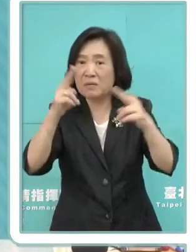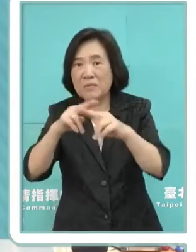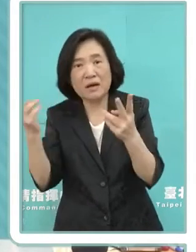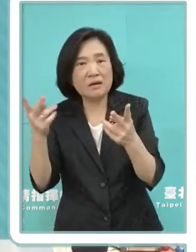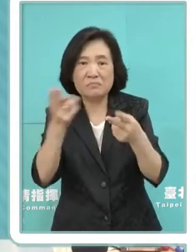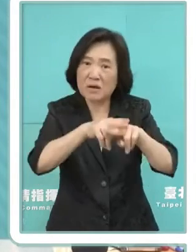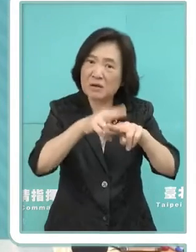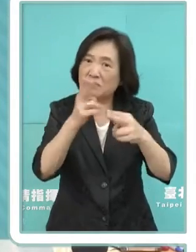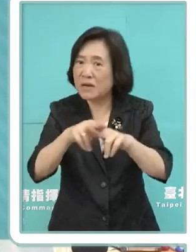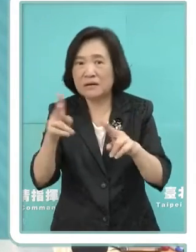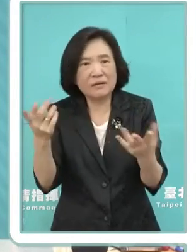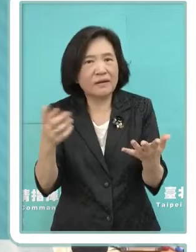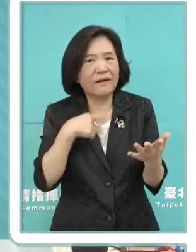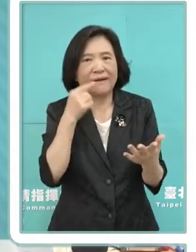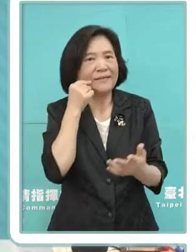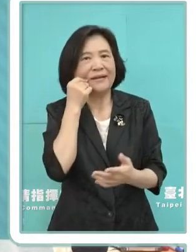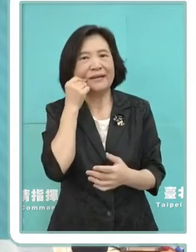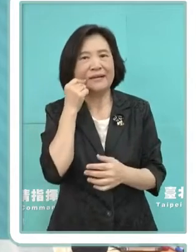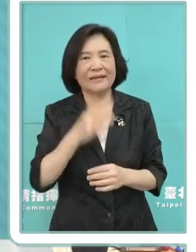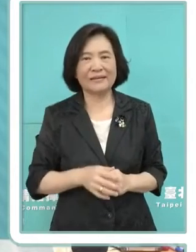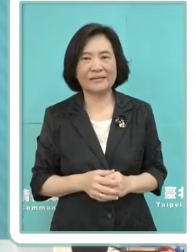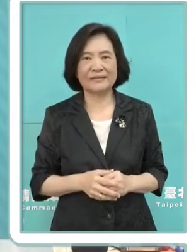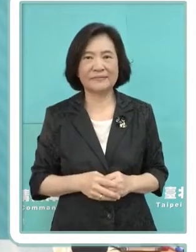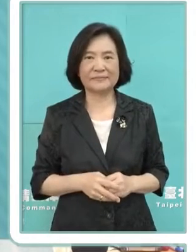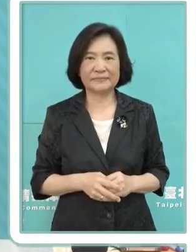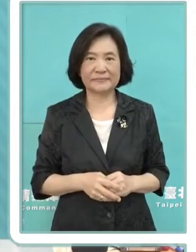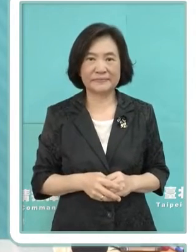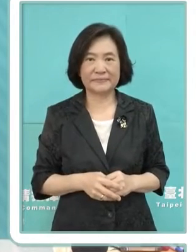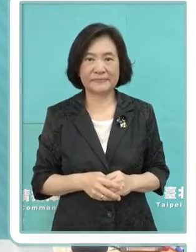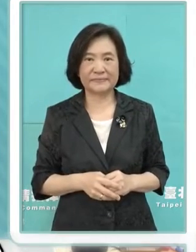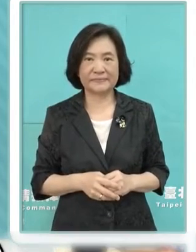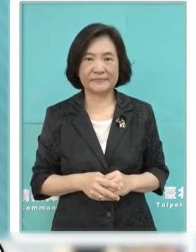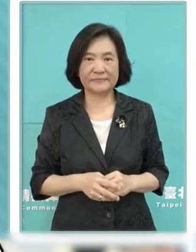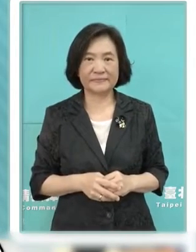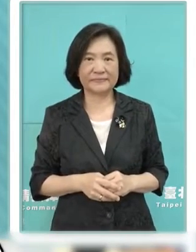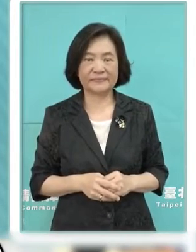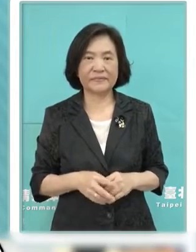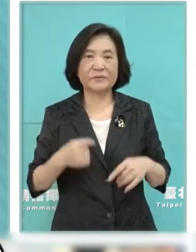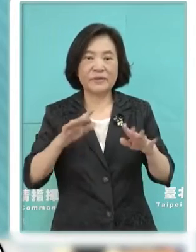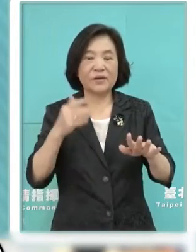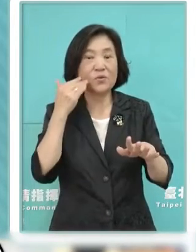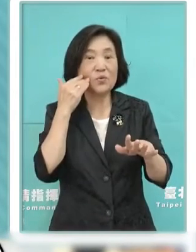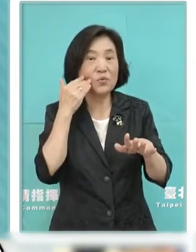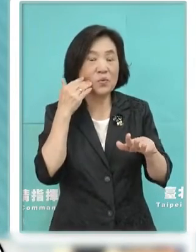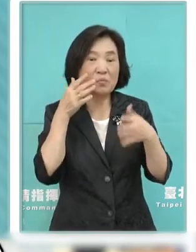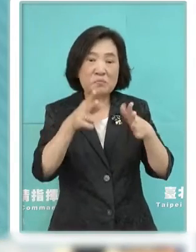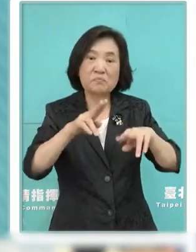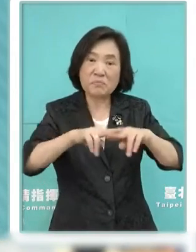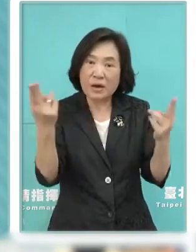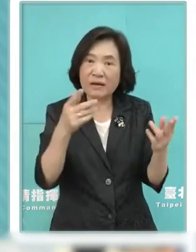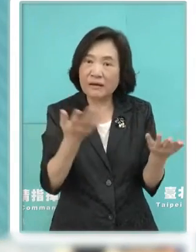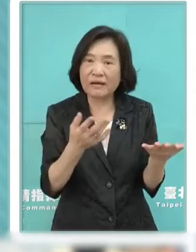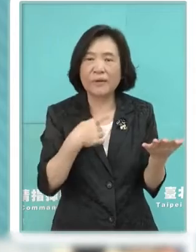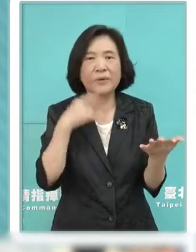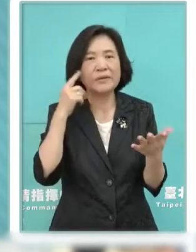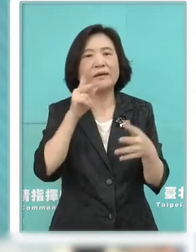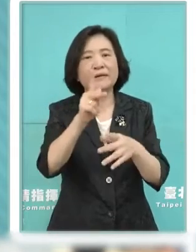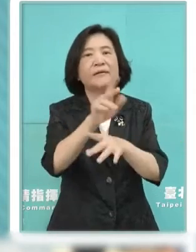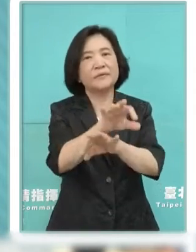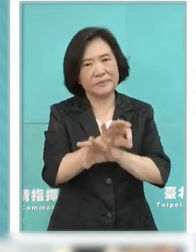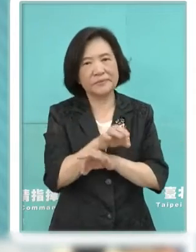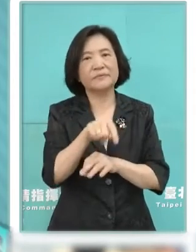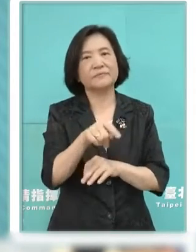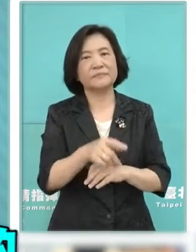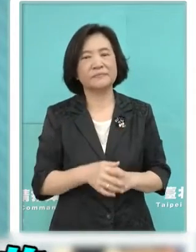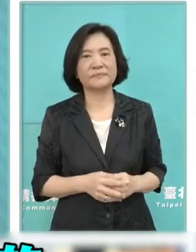分开不同的条件解封不太容易。那么解封，你知道，如果问我的话，还是按照科学的，就是